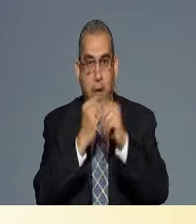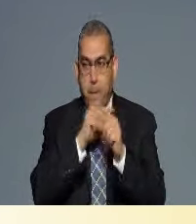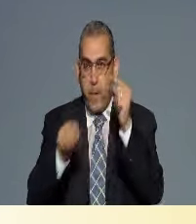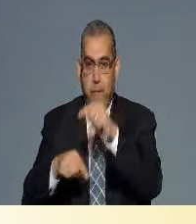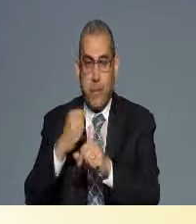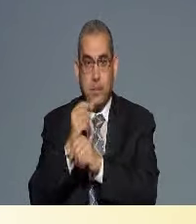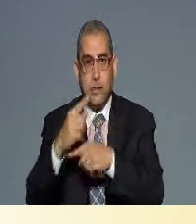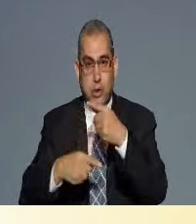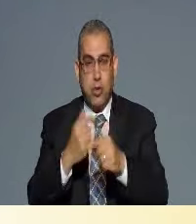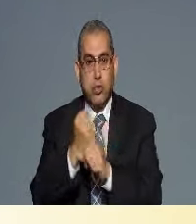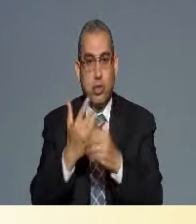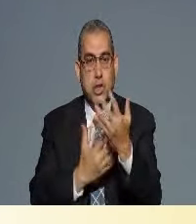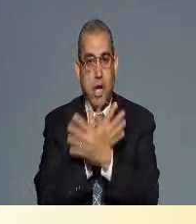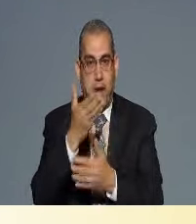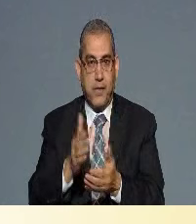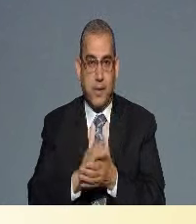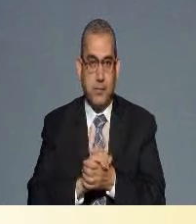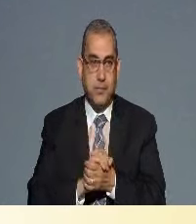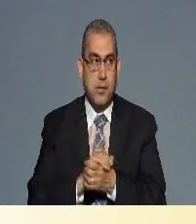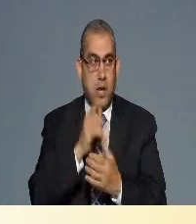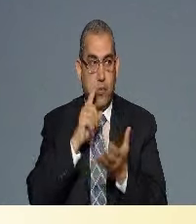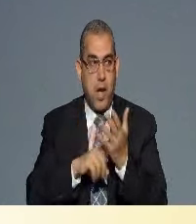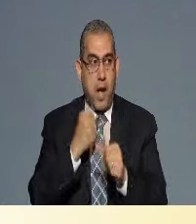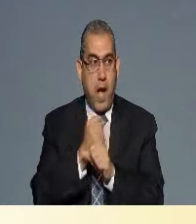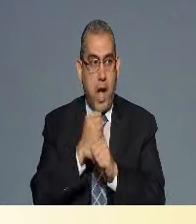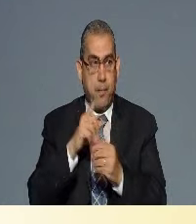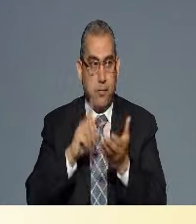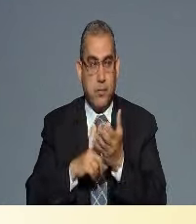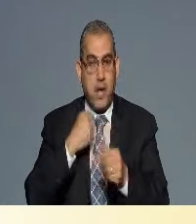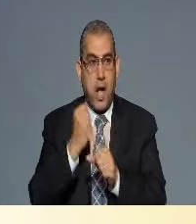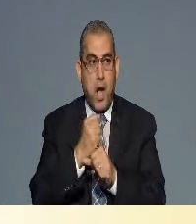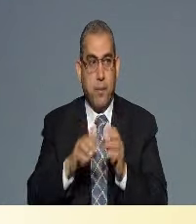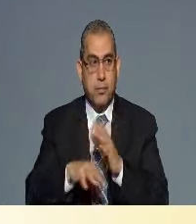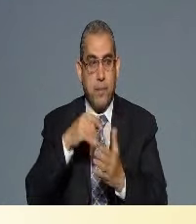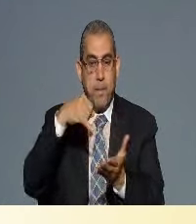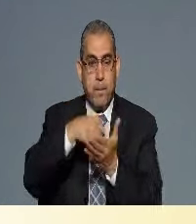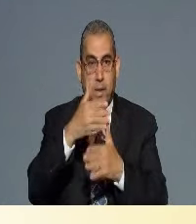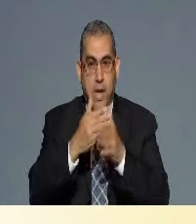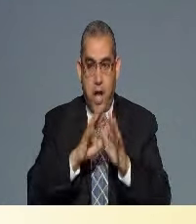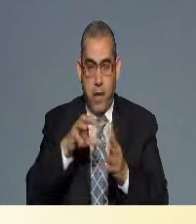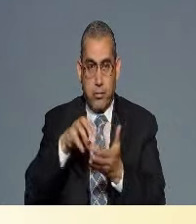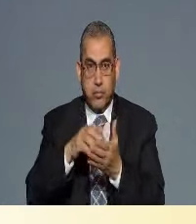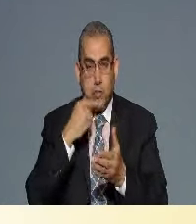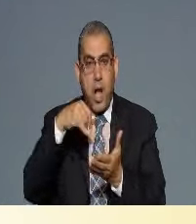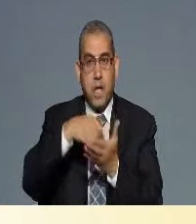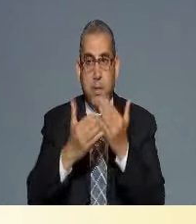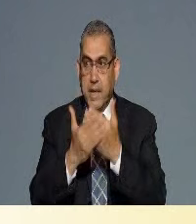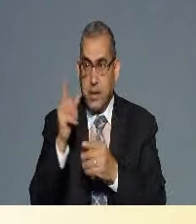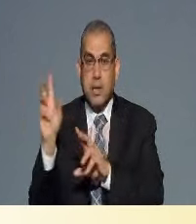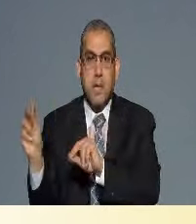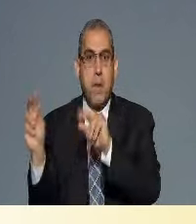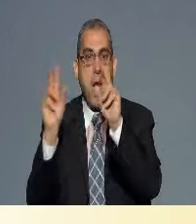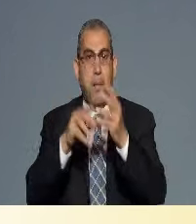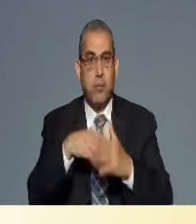عقار. احنا طبعا سيادتك فكره ان احنا بنعمل مدينه بعد نجاح فكره العاصمه الاداريه، بنعمل حاجه سيادتك في